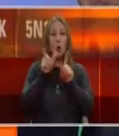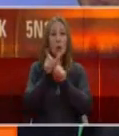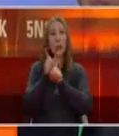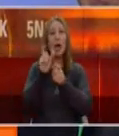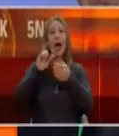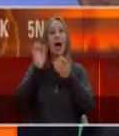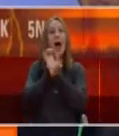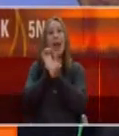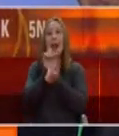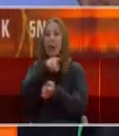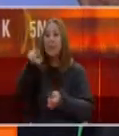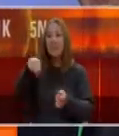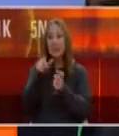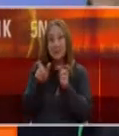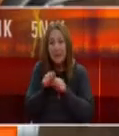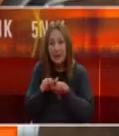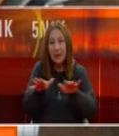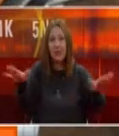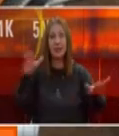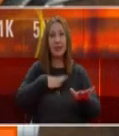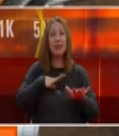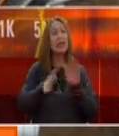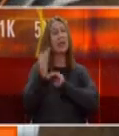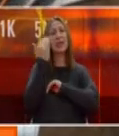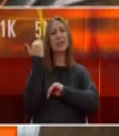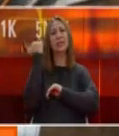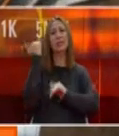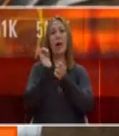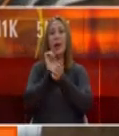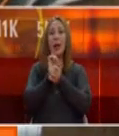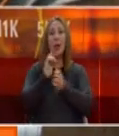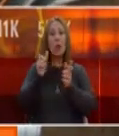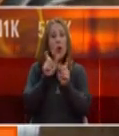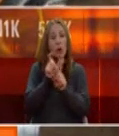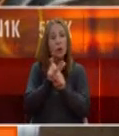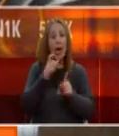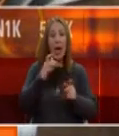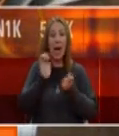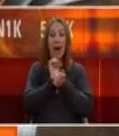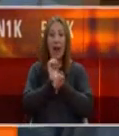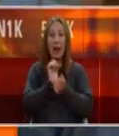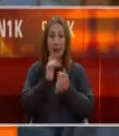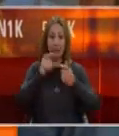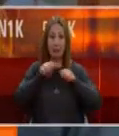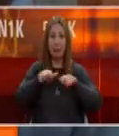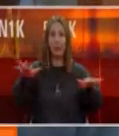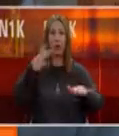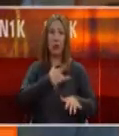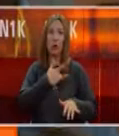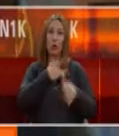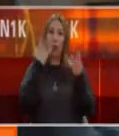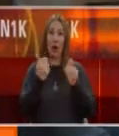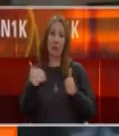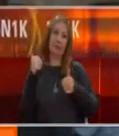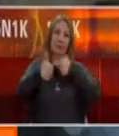aileleri yaygınlaştırma eğitimleri yapıyoruz. Geçtiğimiz aylarda koruyucu aile platformunda gönüllü olarak yer aldık. Ve